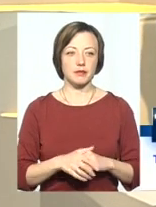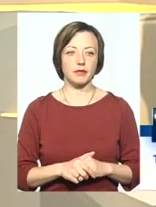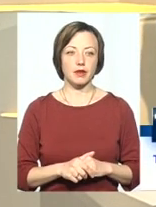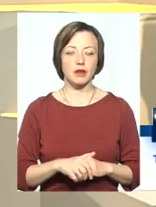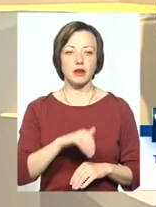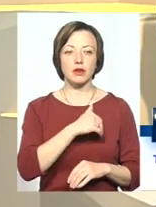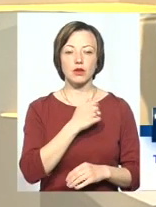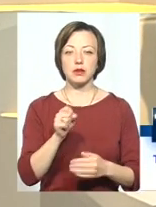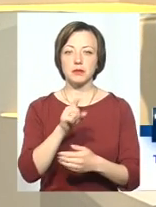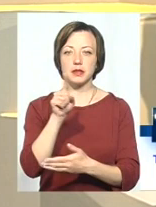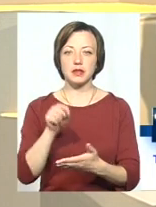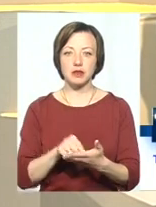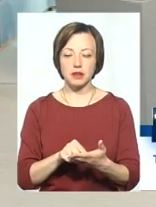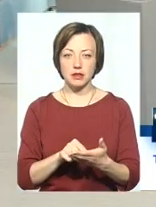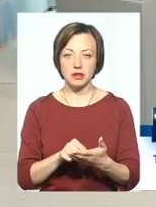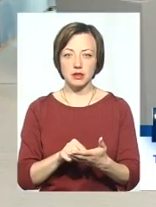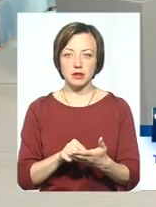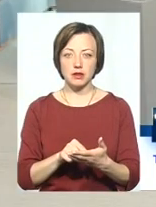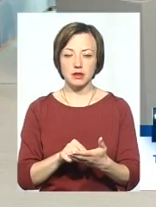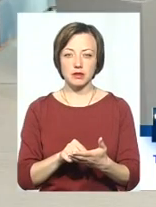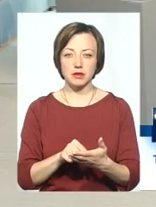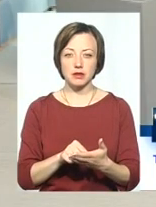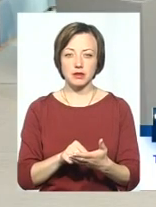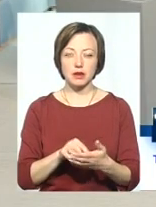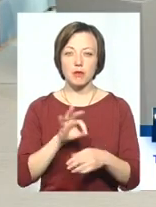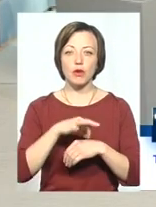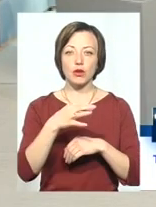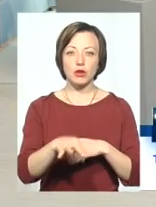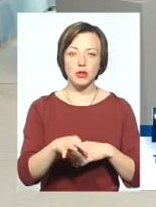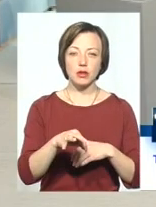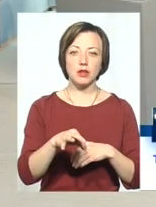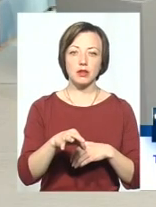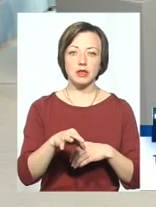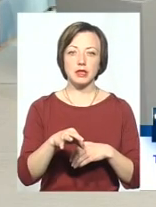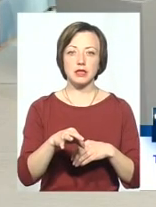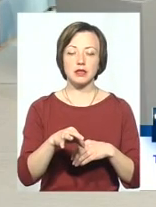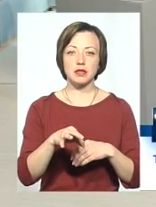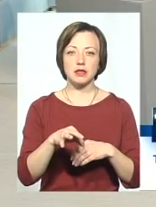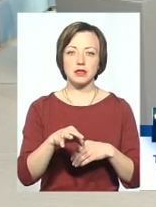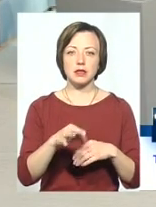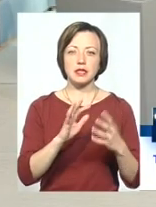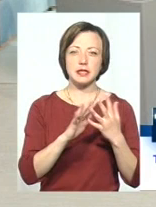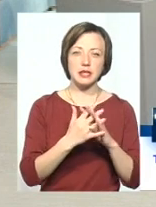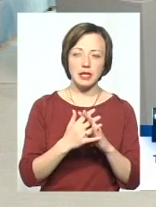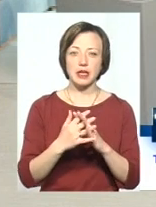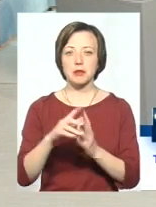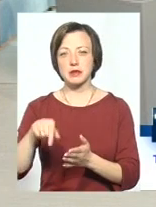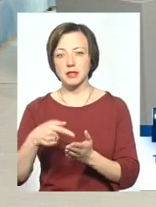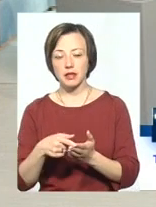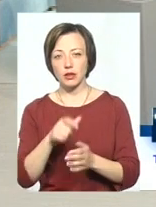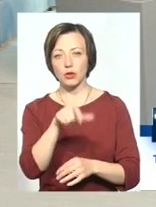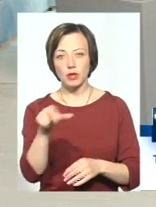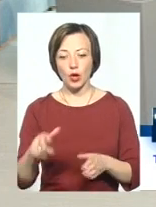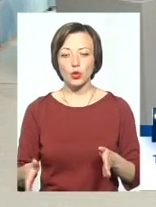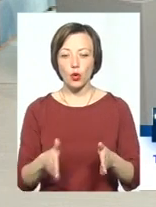хотіла задати таке питання, будуче як для військового, так і для місцевого населення. Це наші дороги, які